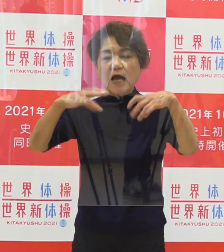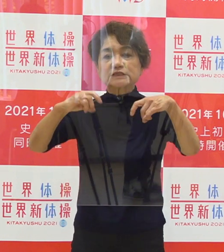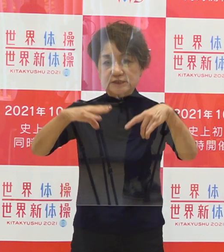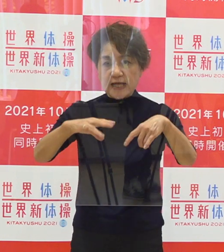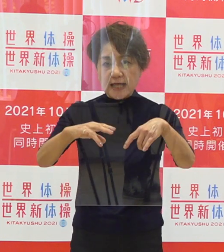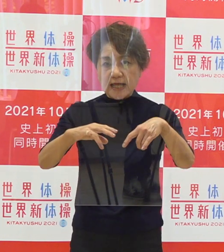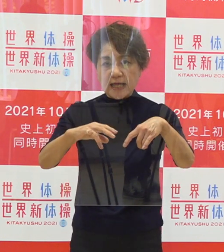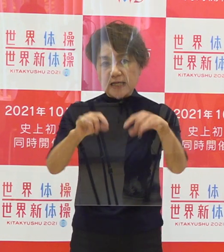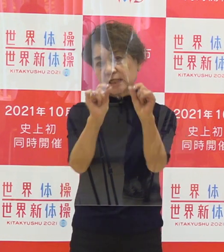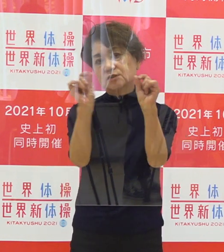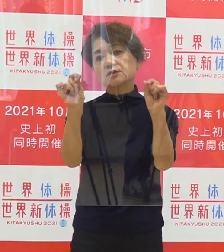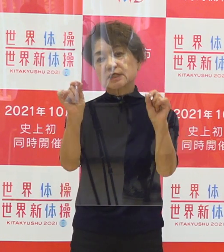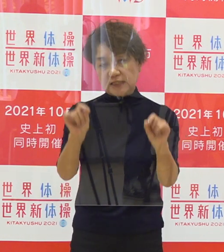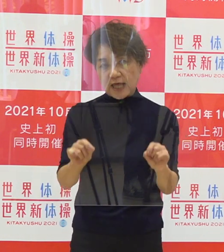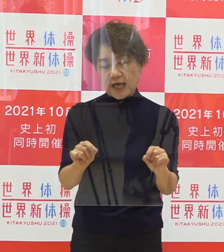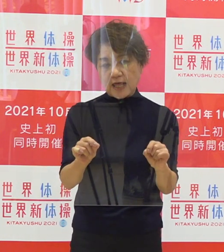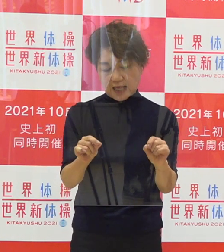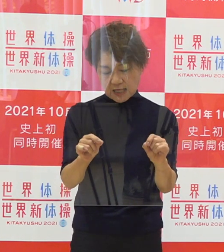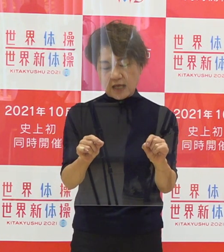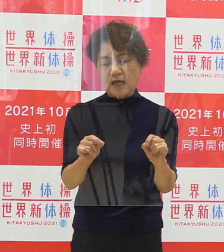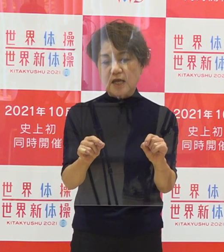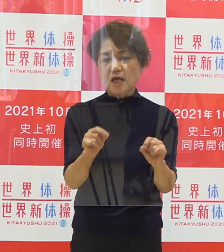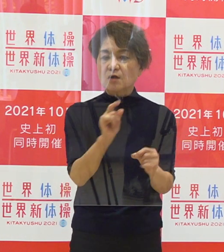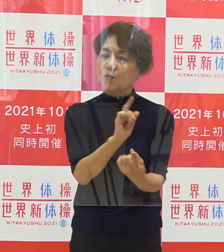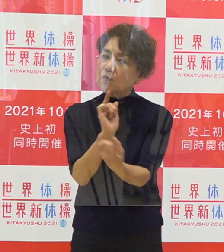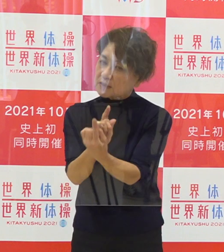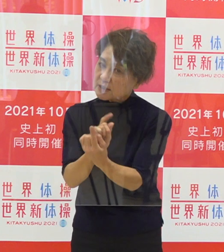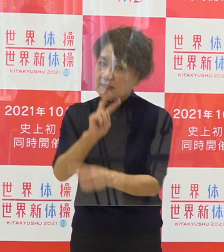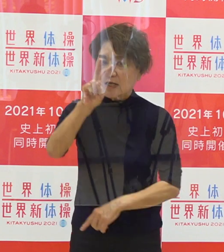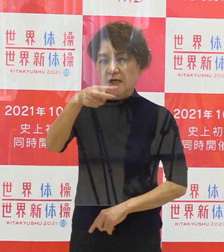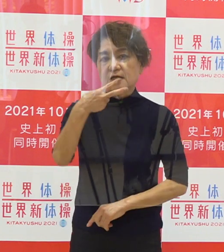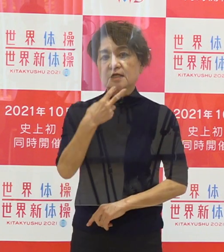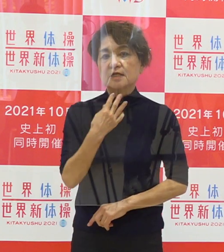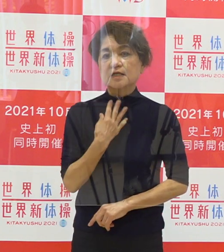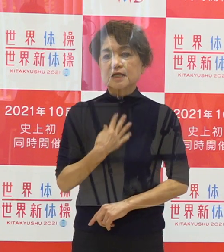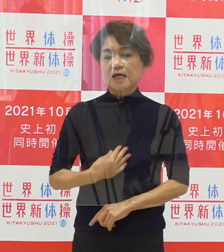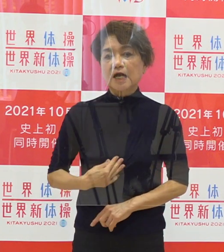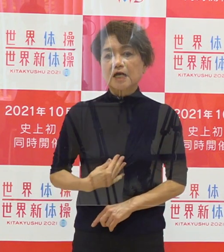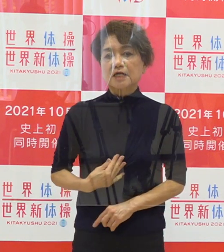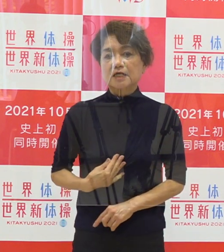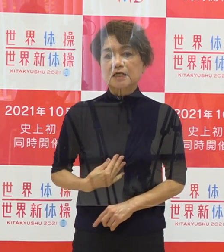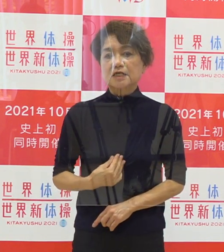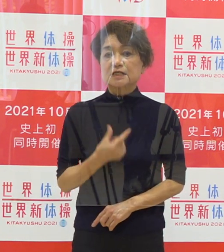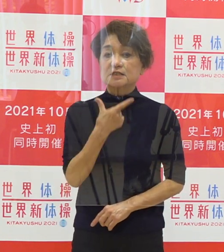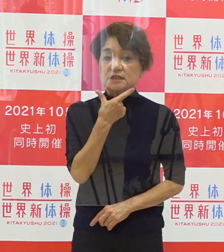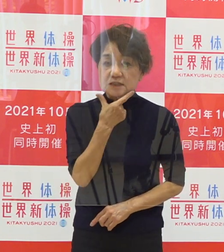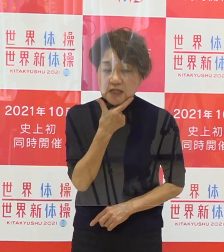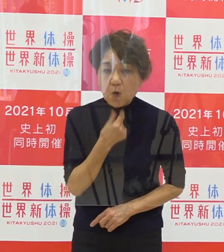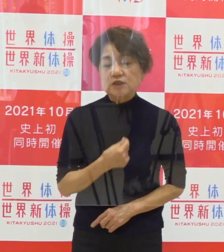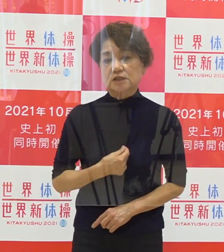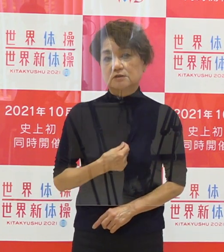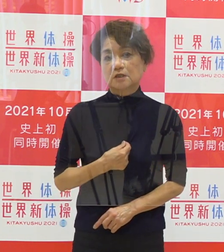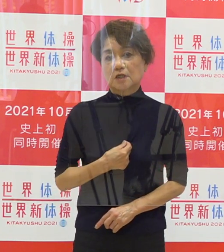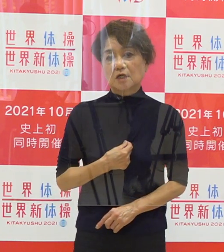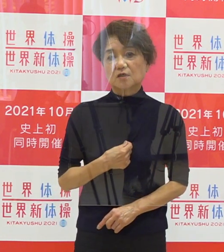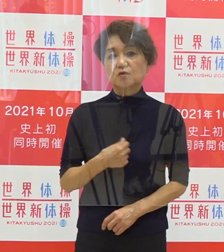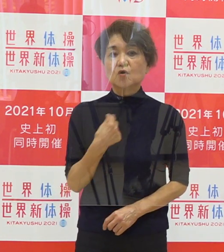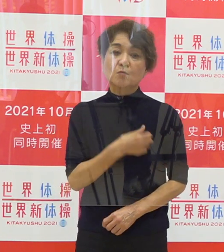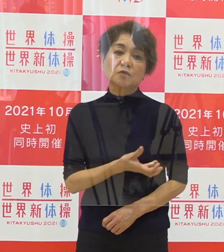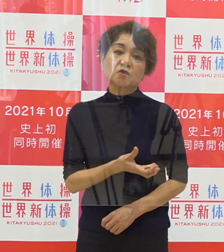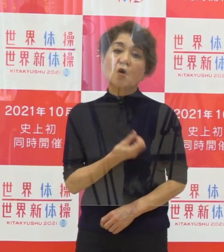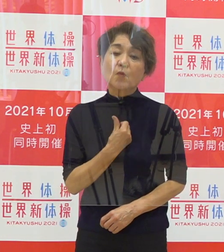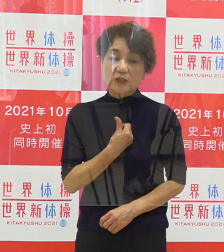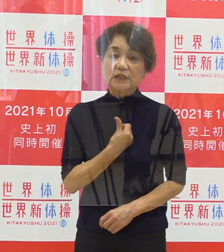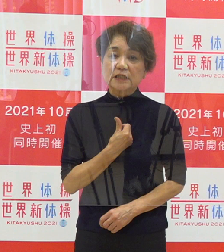が順調に進んでおりますので、こうしたことにご理解をいただき、バックアップをいただきたいと、そういったことを中心にお話をしております